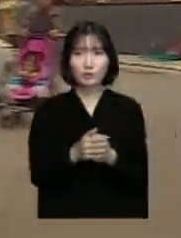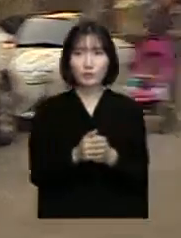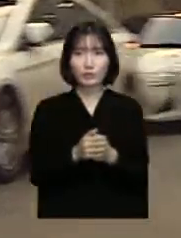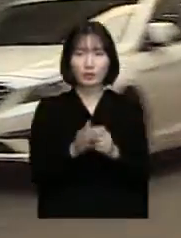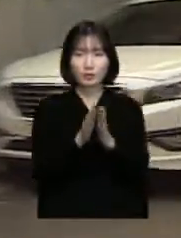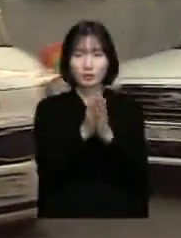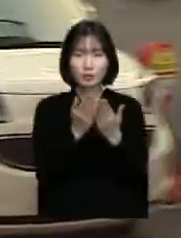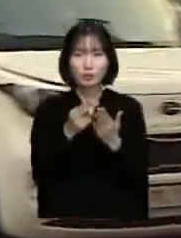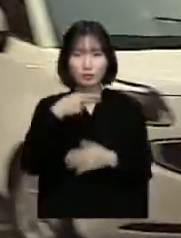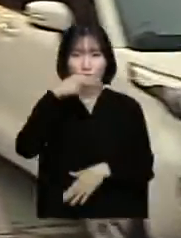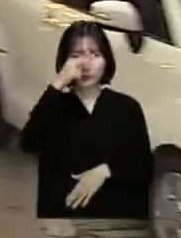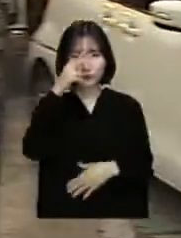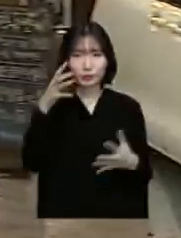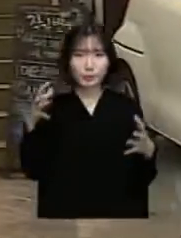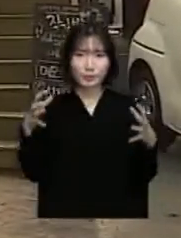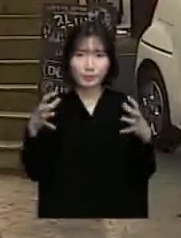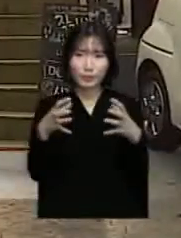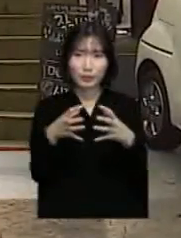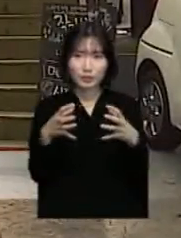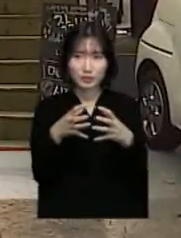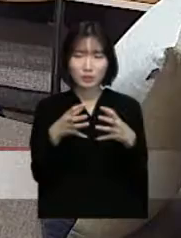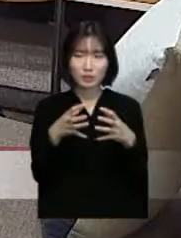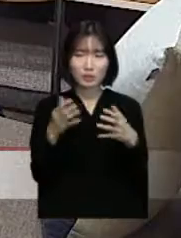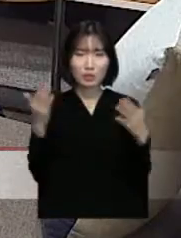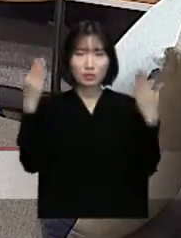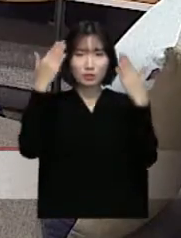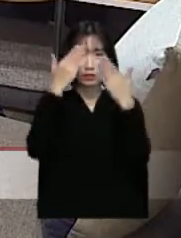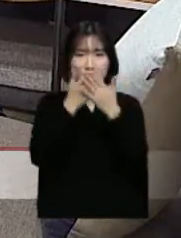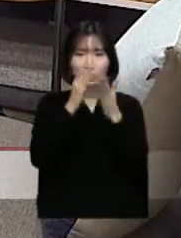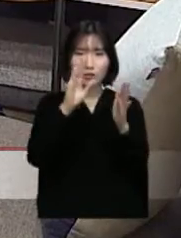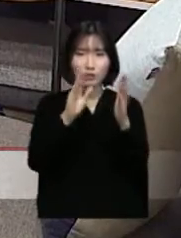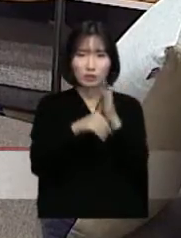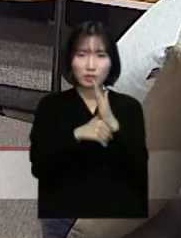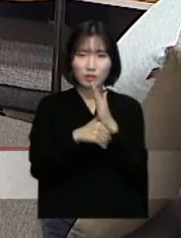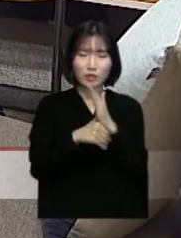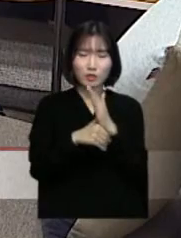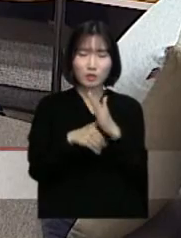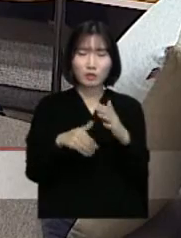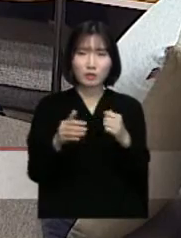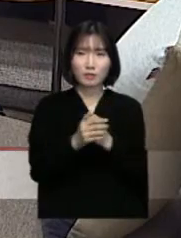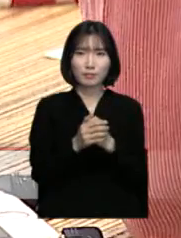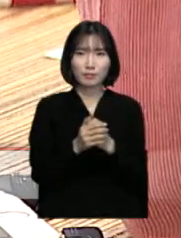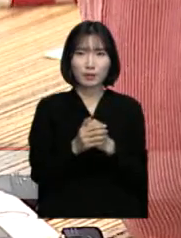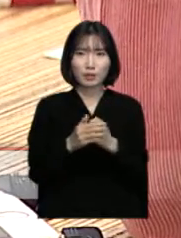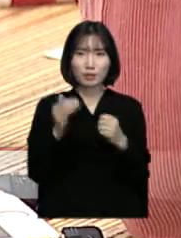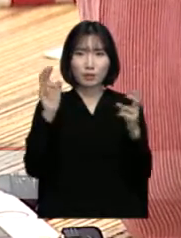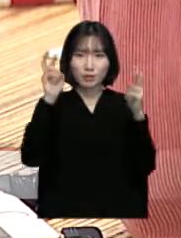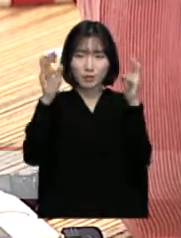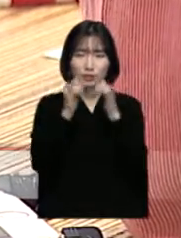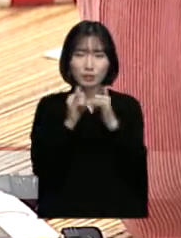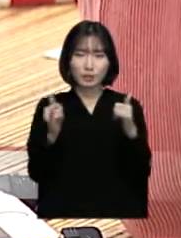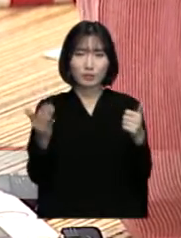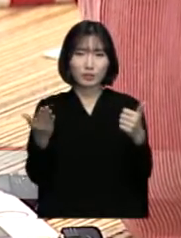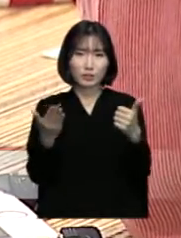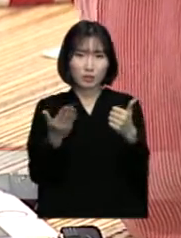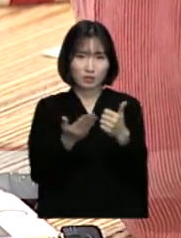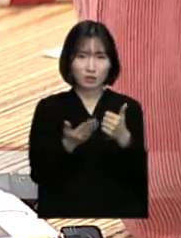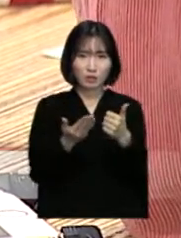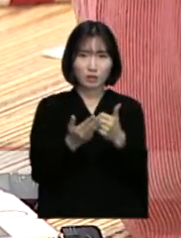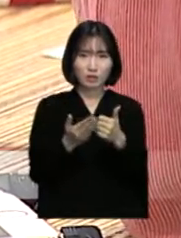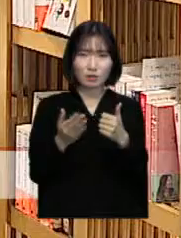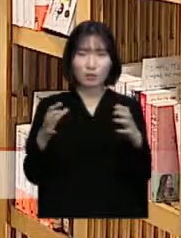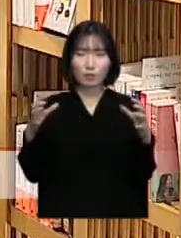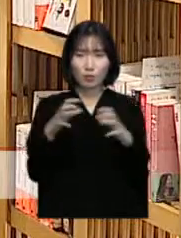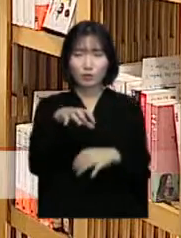책과 수 를 결합한 이 서점은 저녁이 되면 주변 측 짱 인들의 사랑방이 되고 있습니다 맥주를 마시며 편안하게 책을 읽을